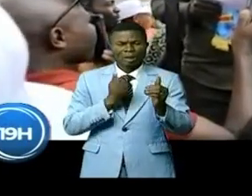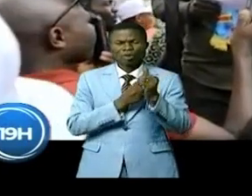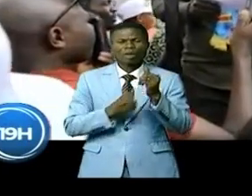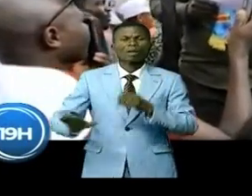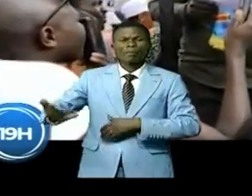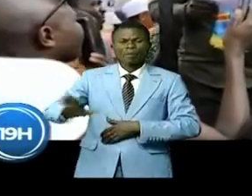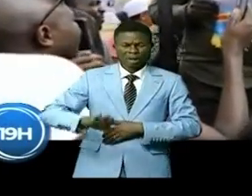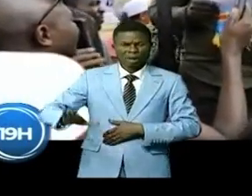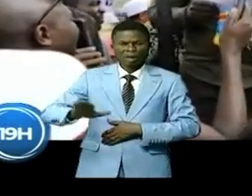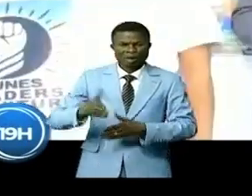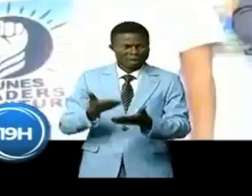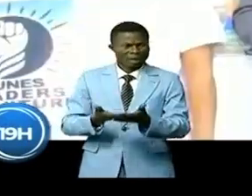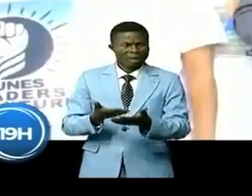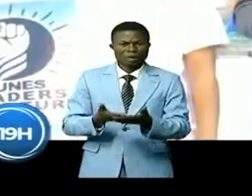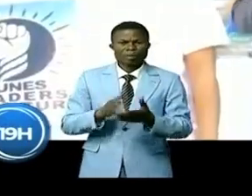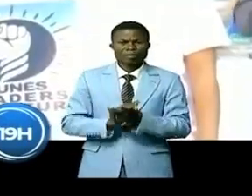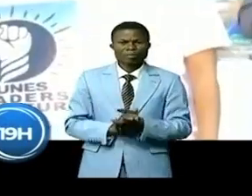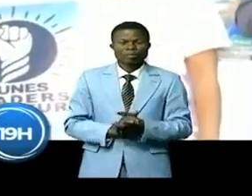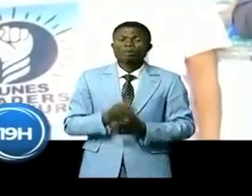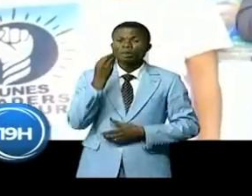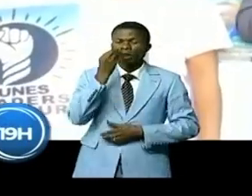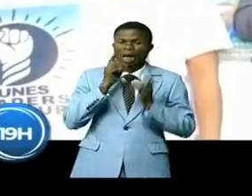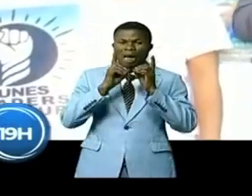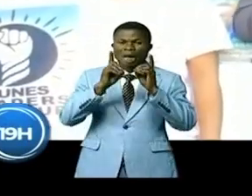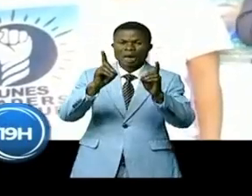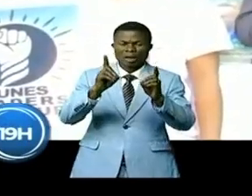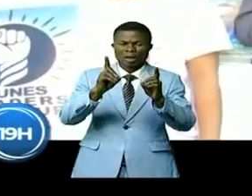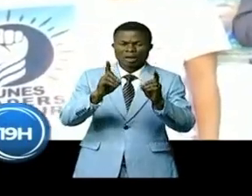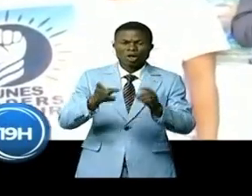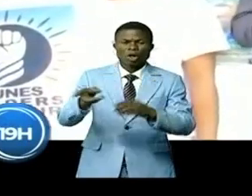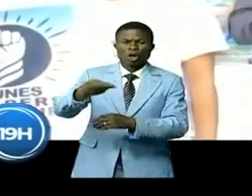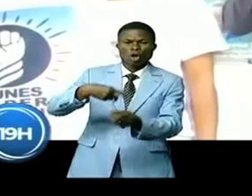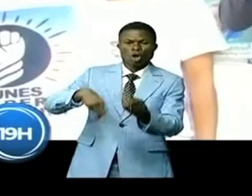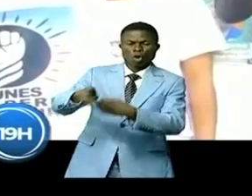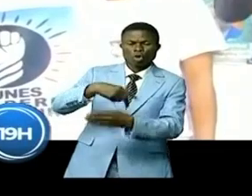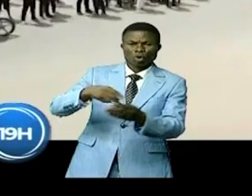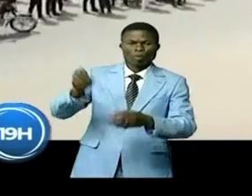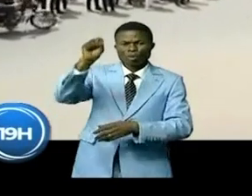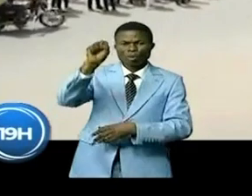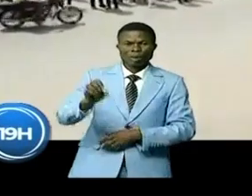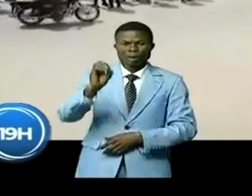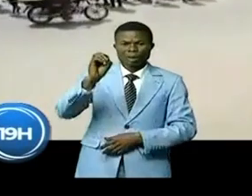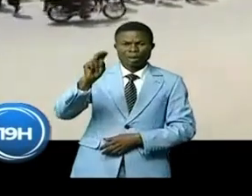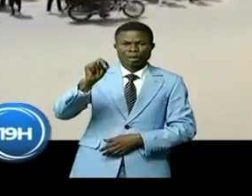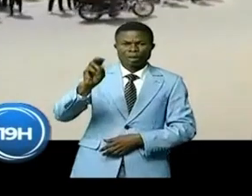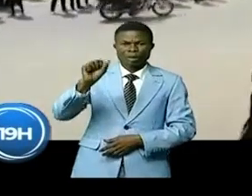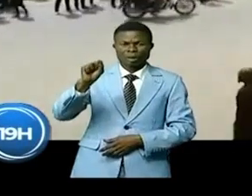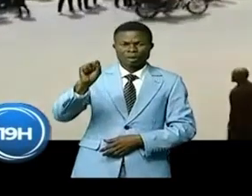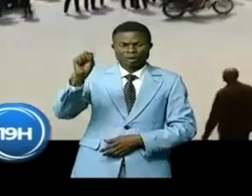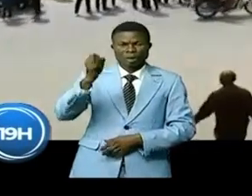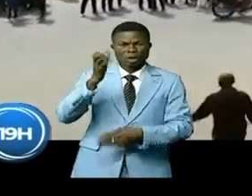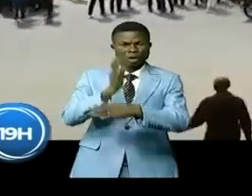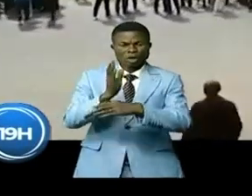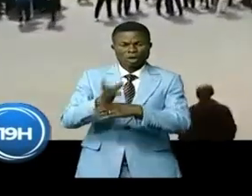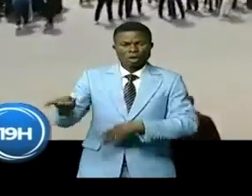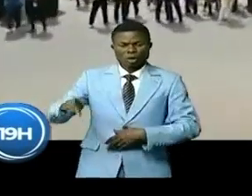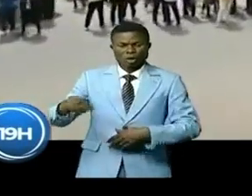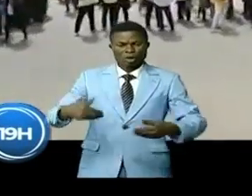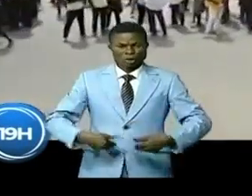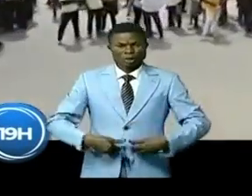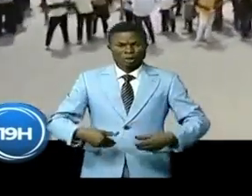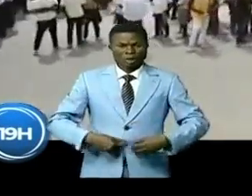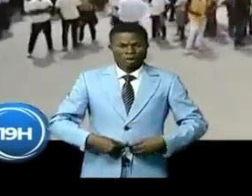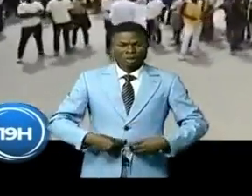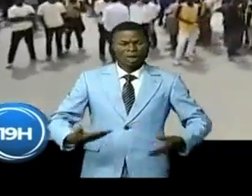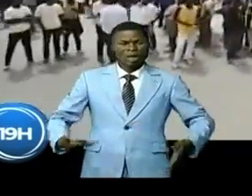nos territoires congolais. Dans sa déclaration lue au rond-point Sonas sur le boulevard des Libérations, les conseils provinciaux de la jeunesse a loué